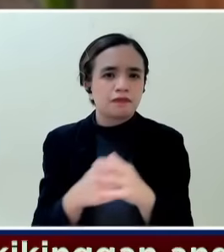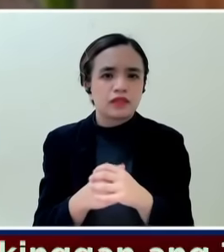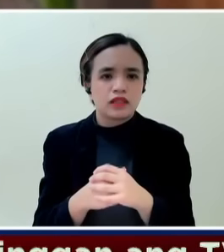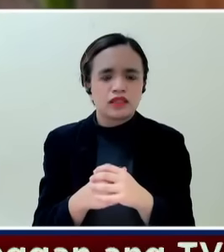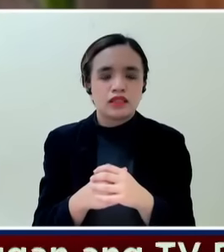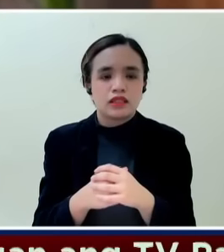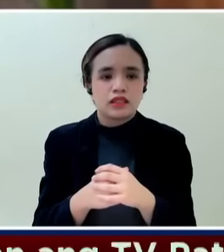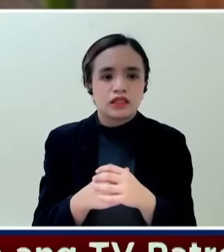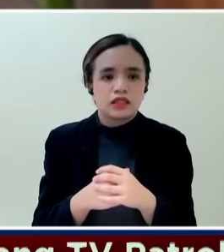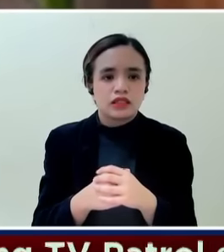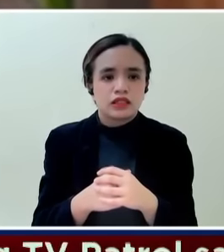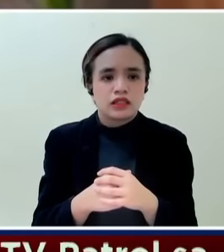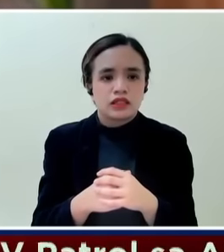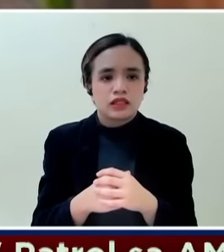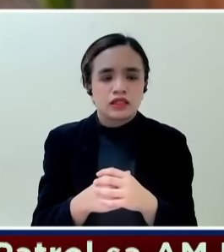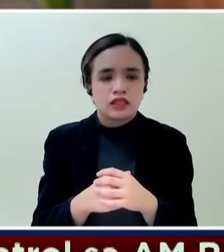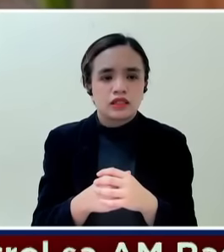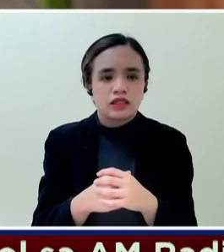security-wise.